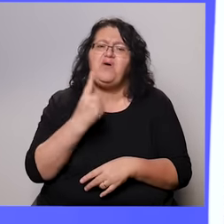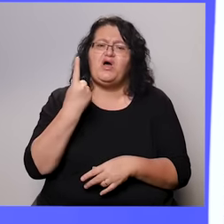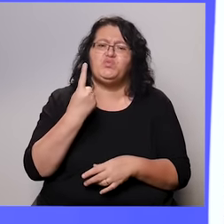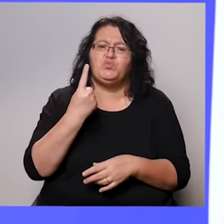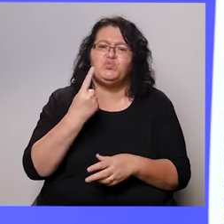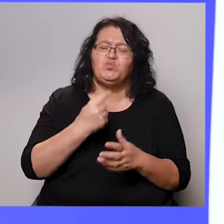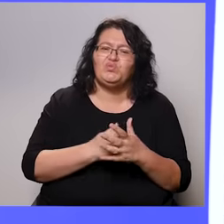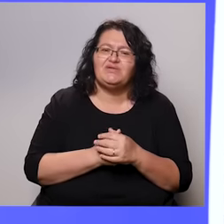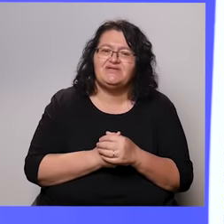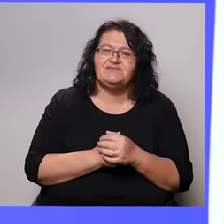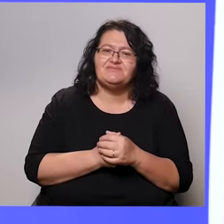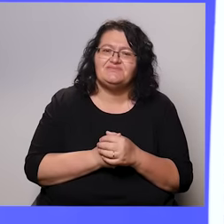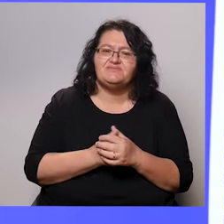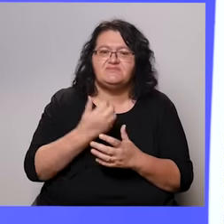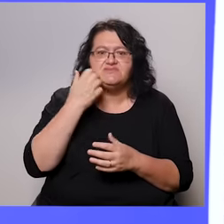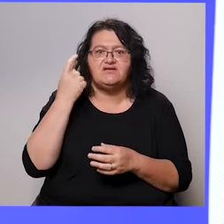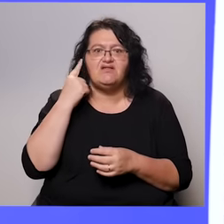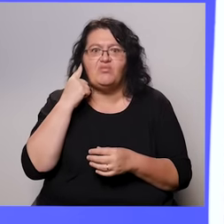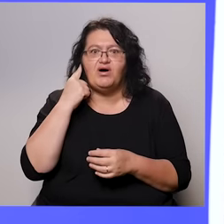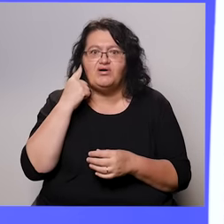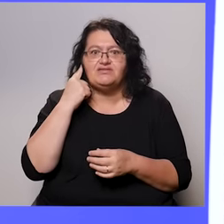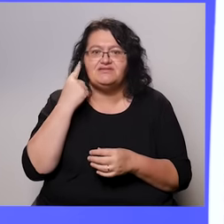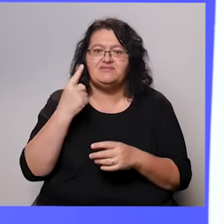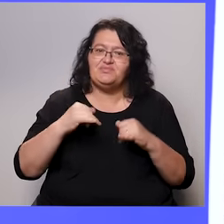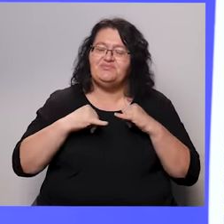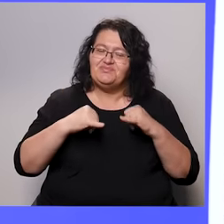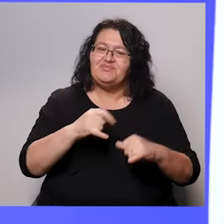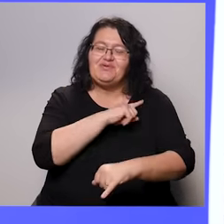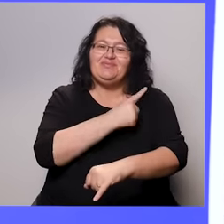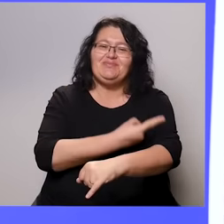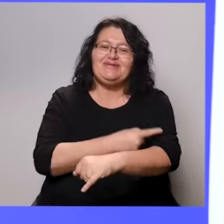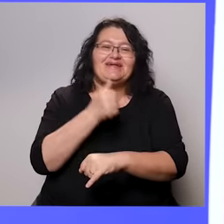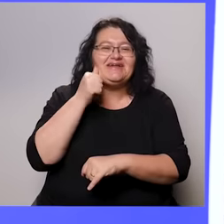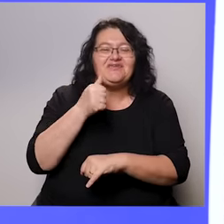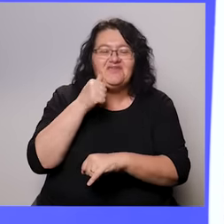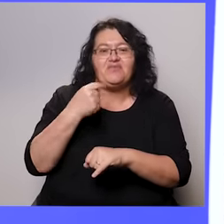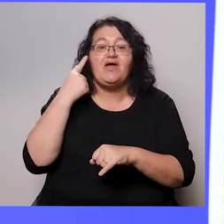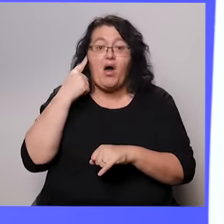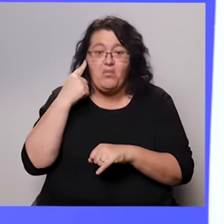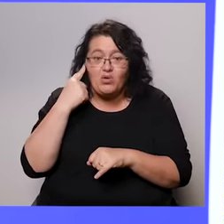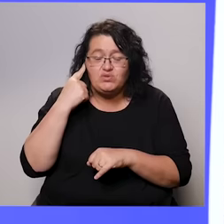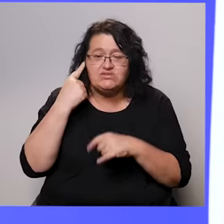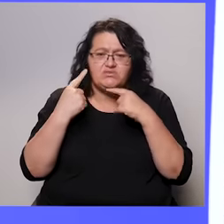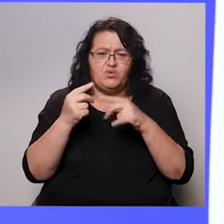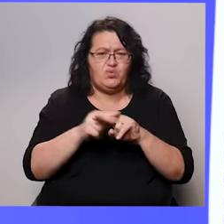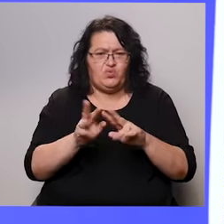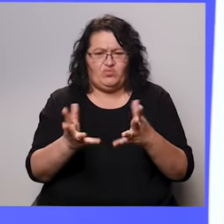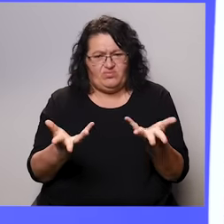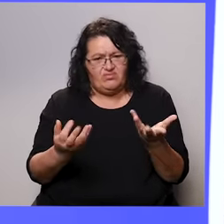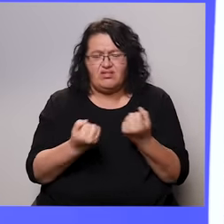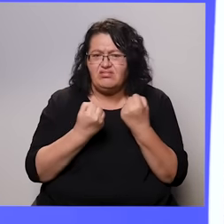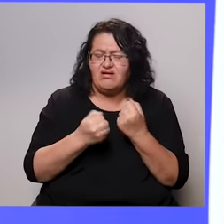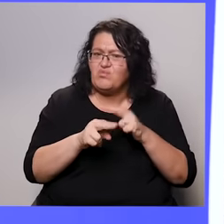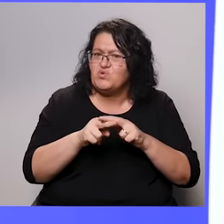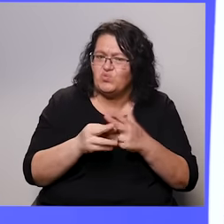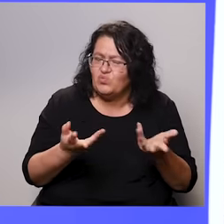zicea. Când am auzit, tare zic, femeie. Da, când am auzit, zic, uite care e treaba.